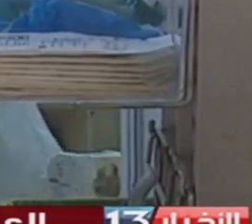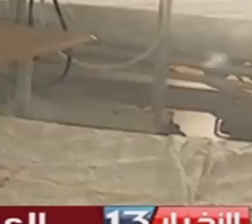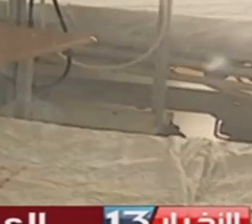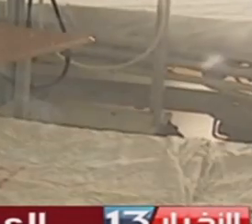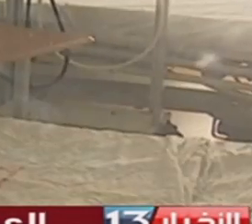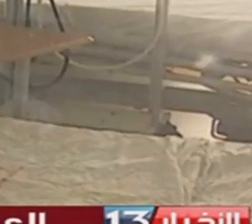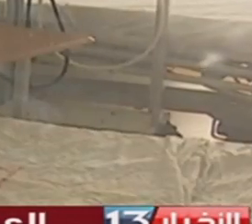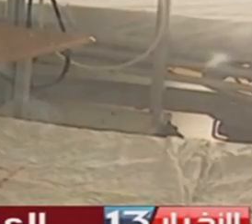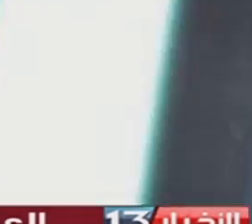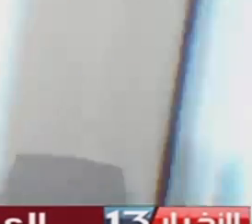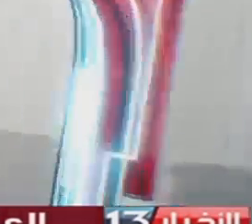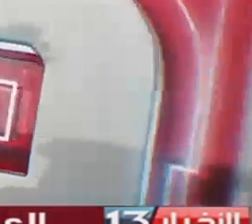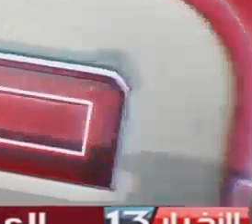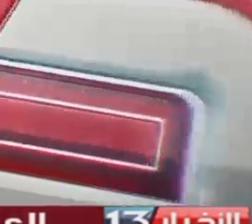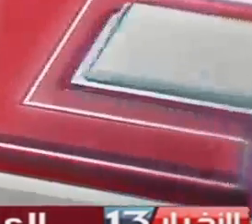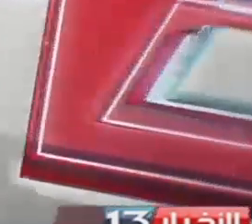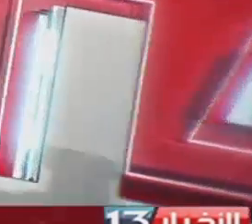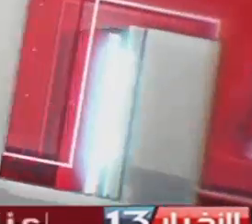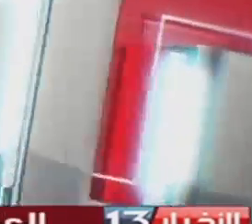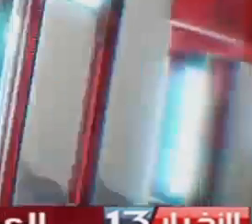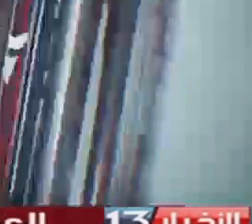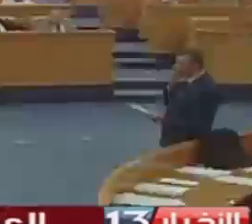وحيدة من الخارج.